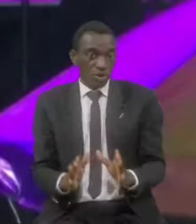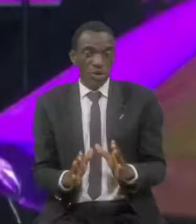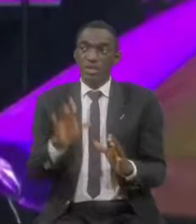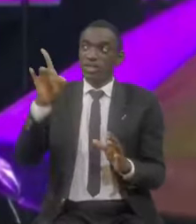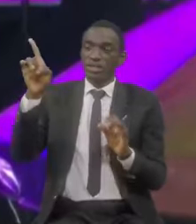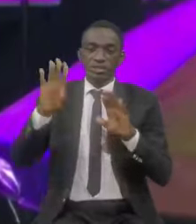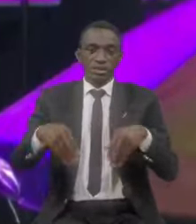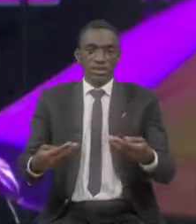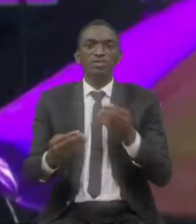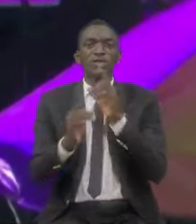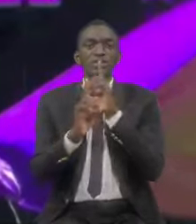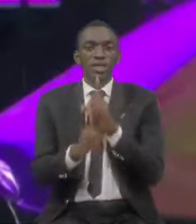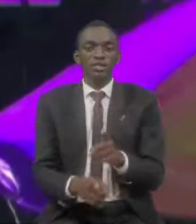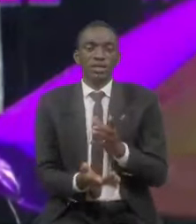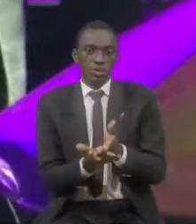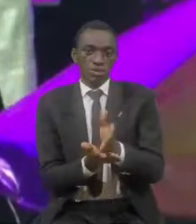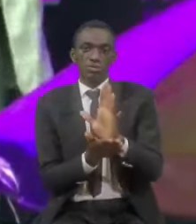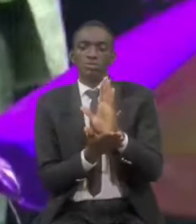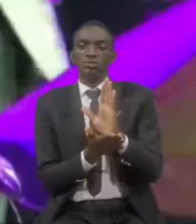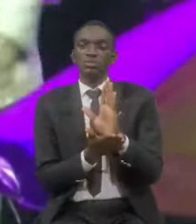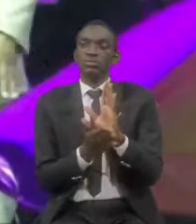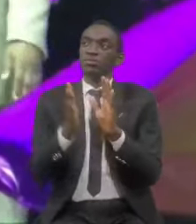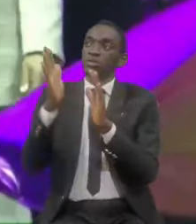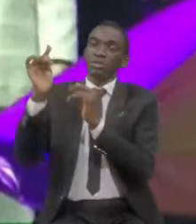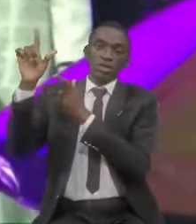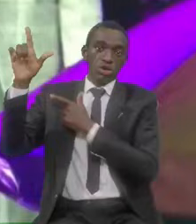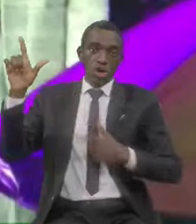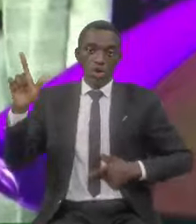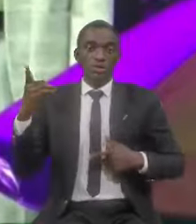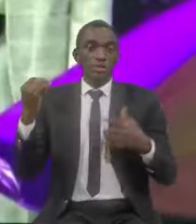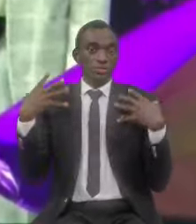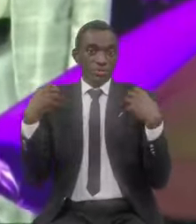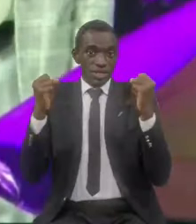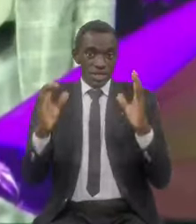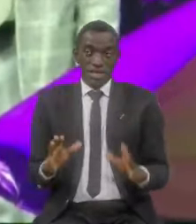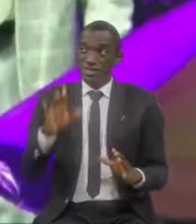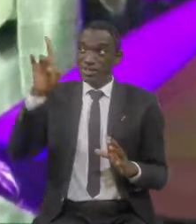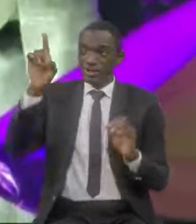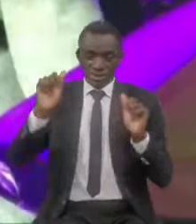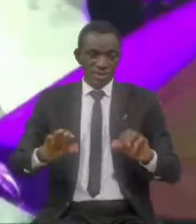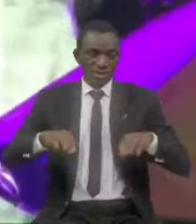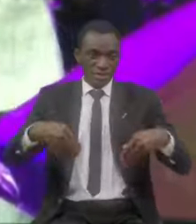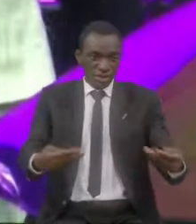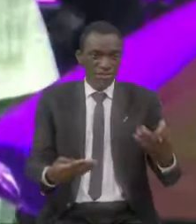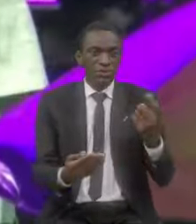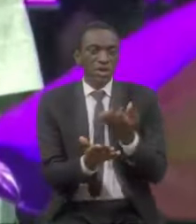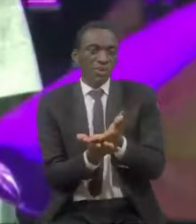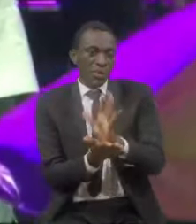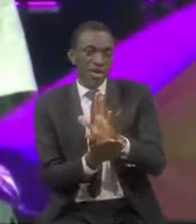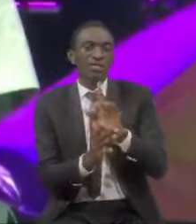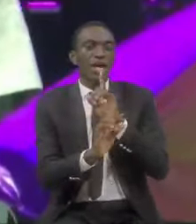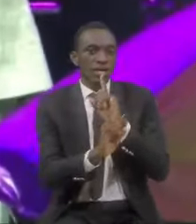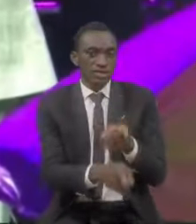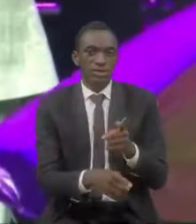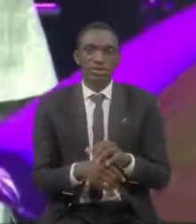la bonne réponse. Le Seigneur, le guérisseur, peut donner la bonne